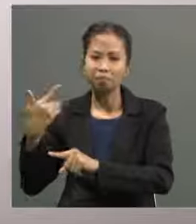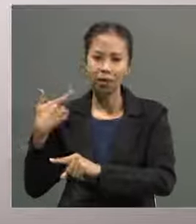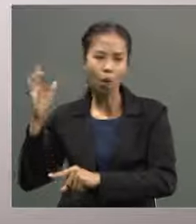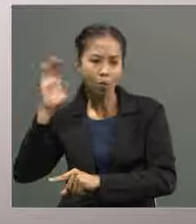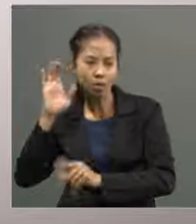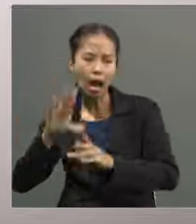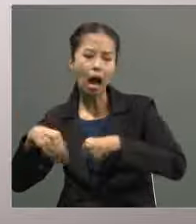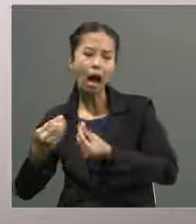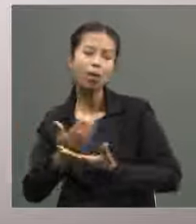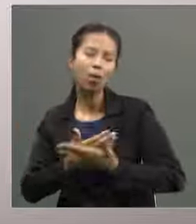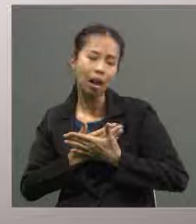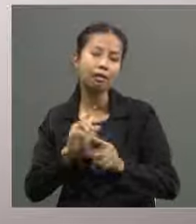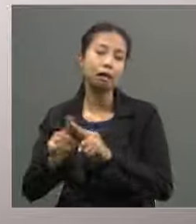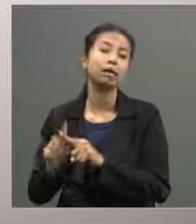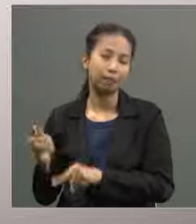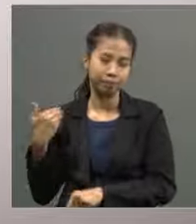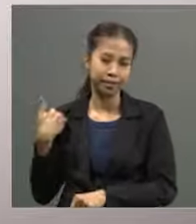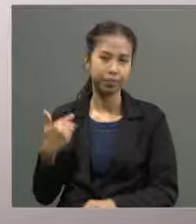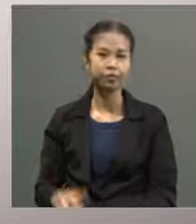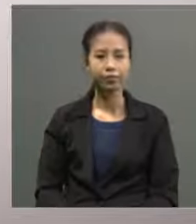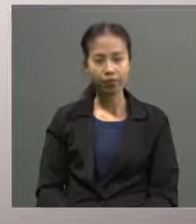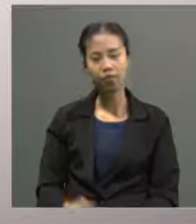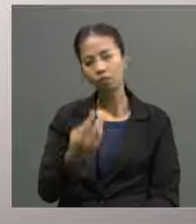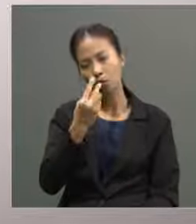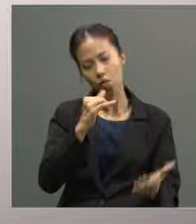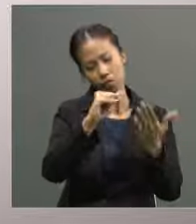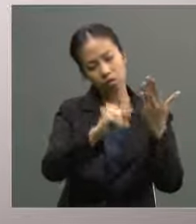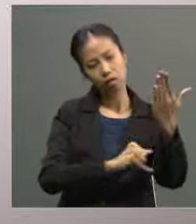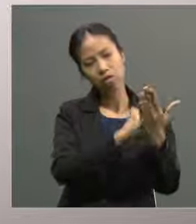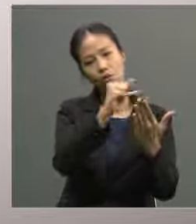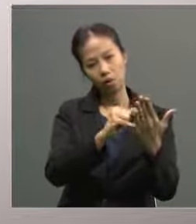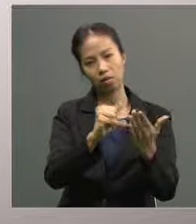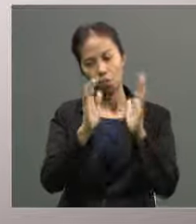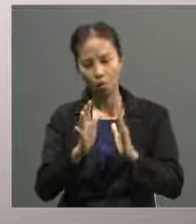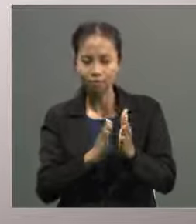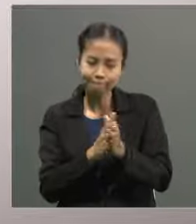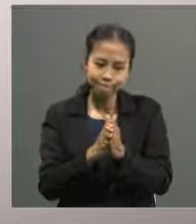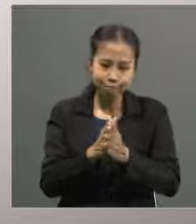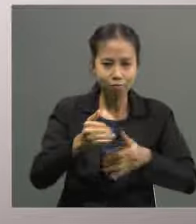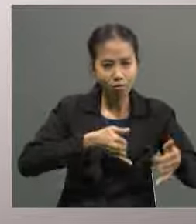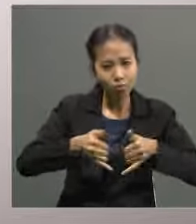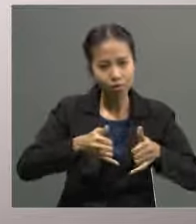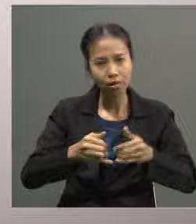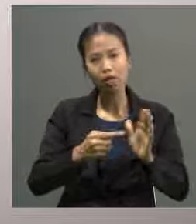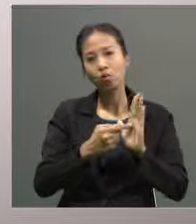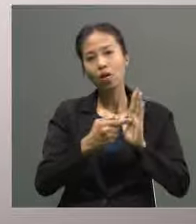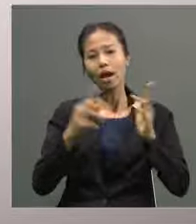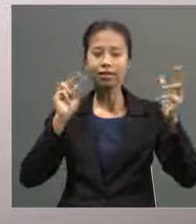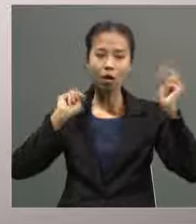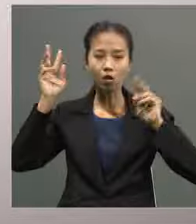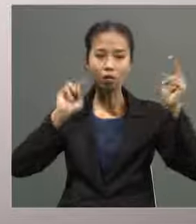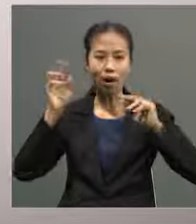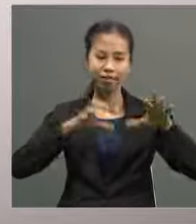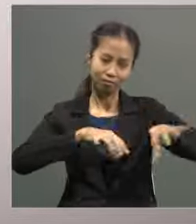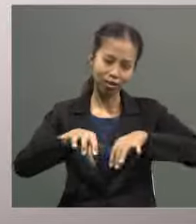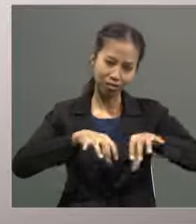ความรักไงใช่อที่ที่ไปดูบรรยากาศในต่างจังหวัดเนี่ยเาบอกว่าเริ่มคึกคักกันมากทีเดียวอย่างนครสวรรค์เนี่ยเจัดกันหลายวันหลาย